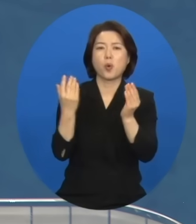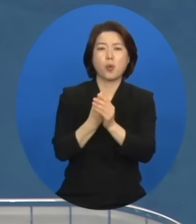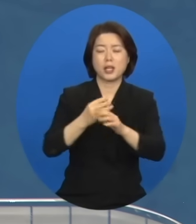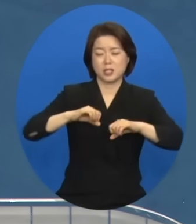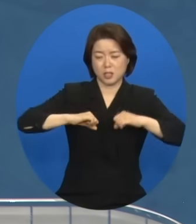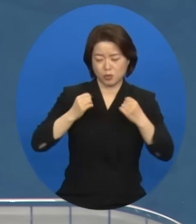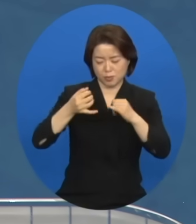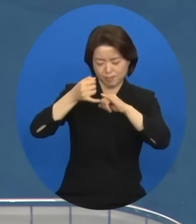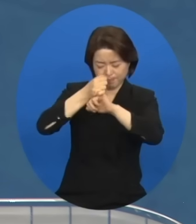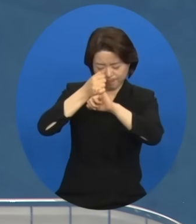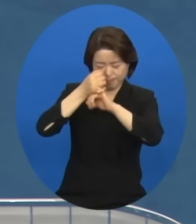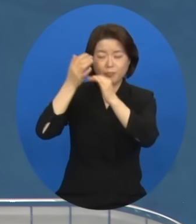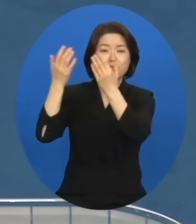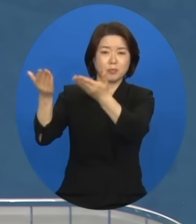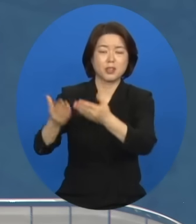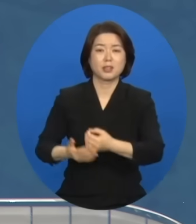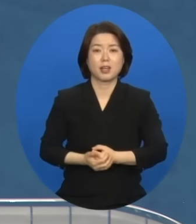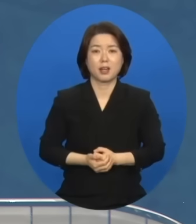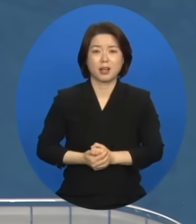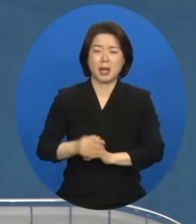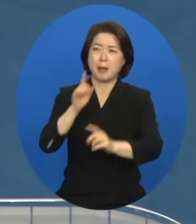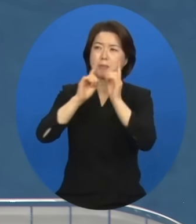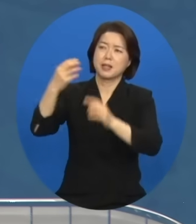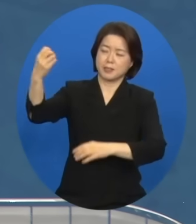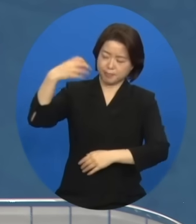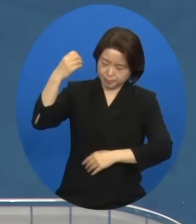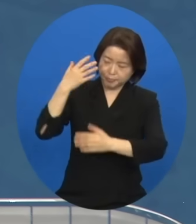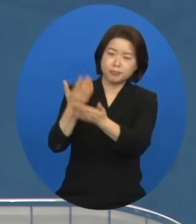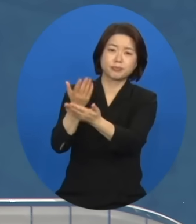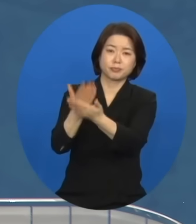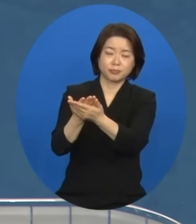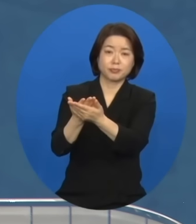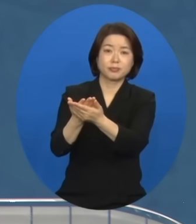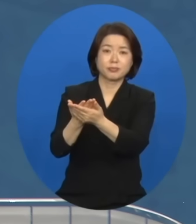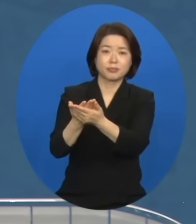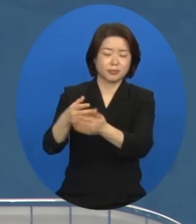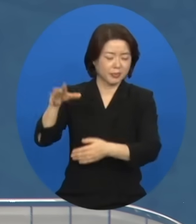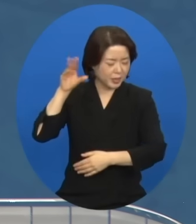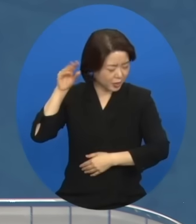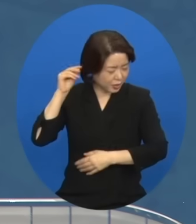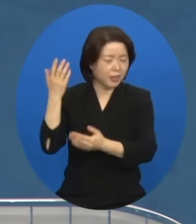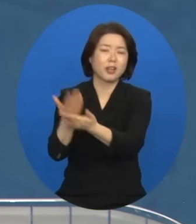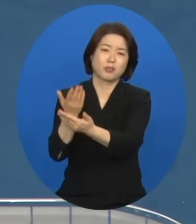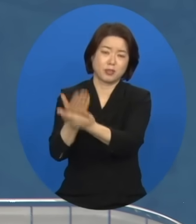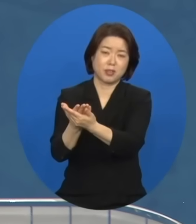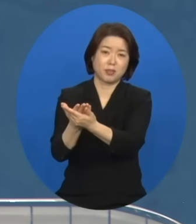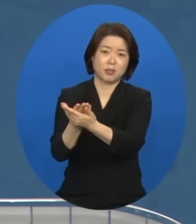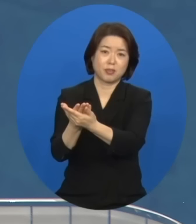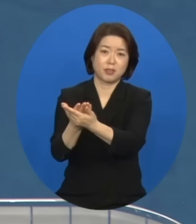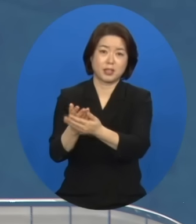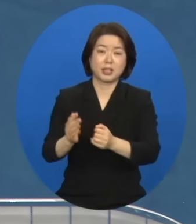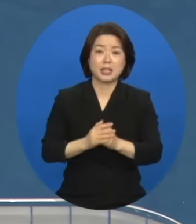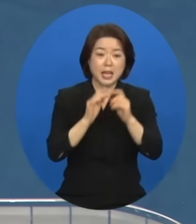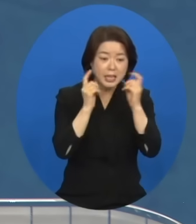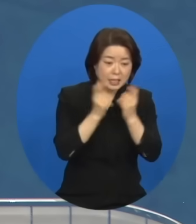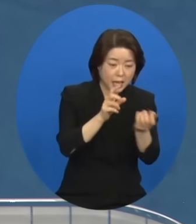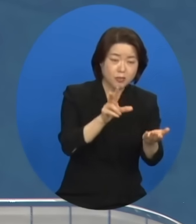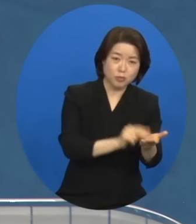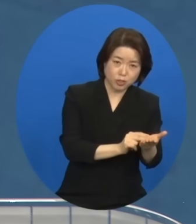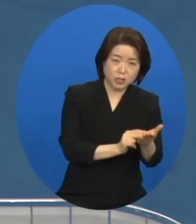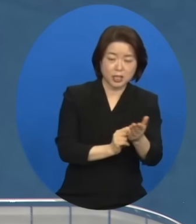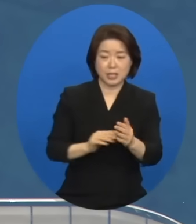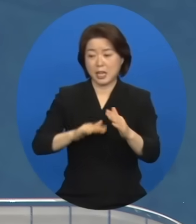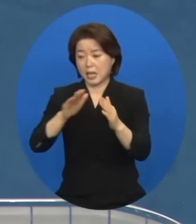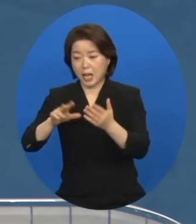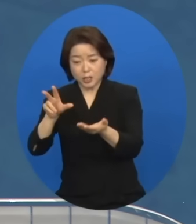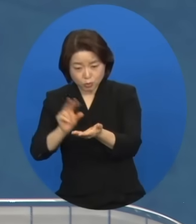순종을 약속합니다. 말씀해 주세요. 듣게 해 주세요. 개인적인 문제든